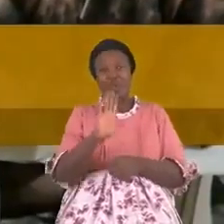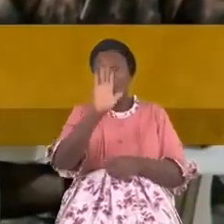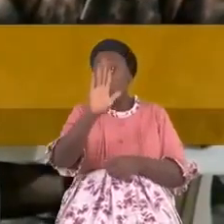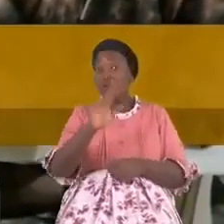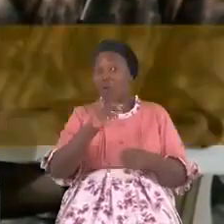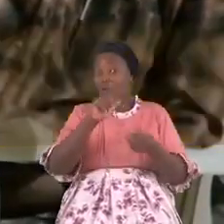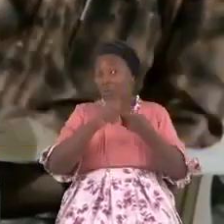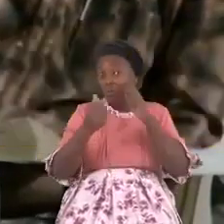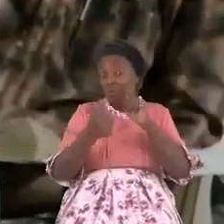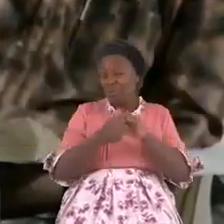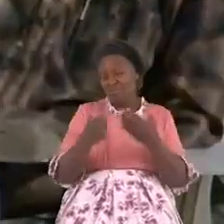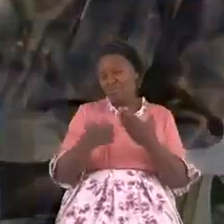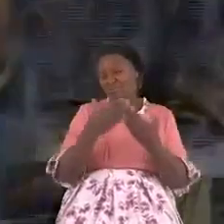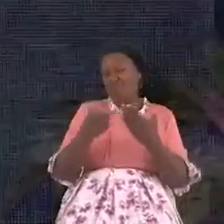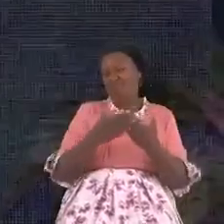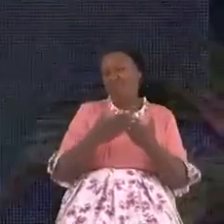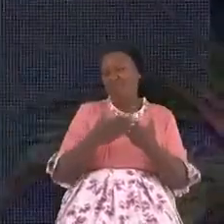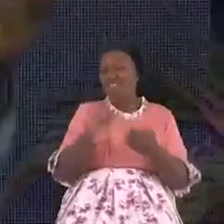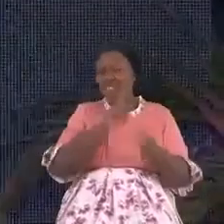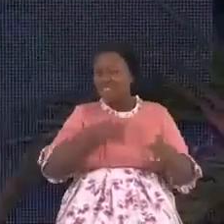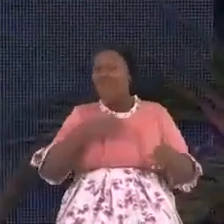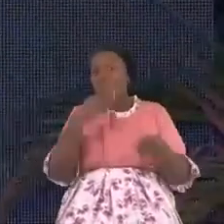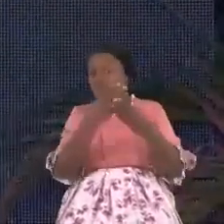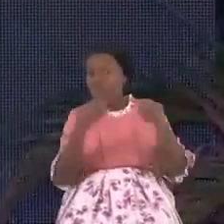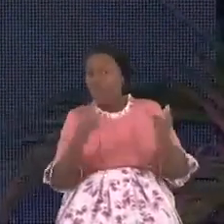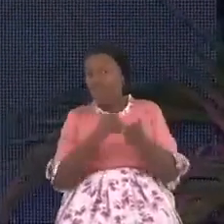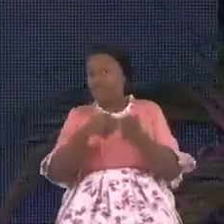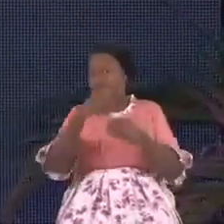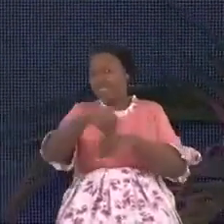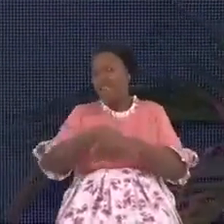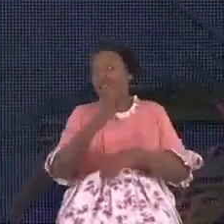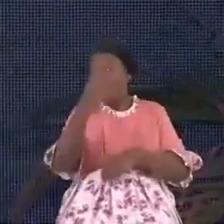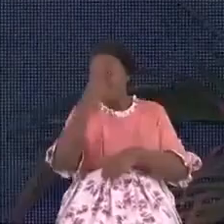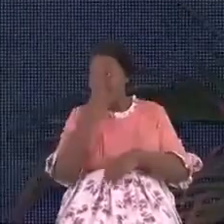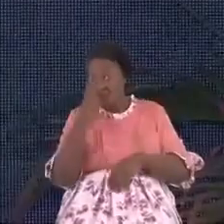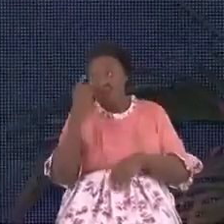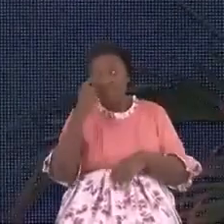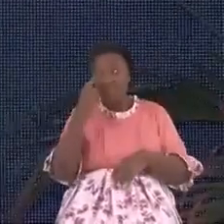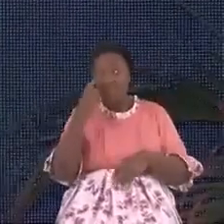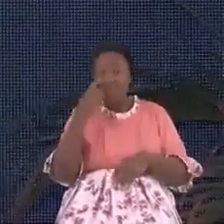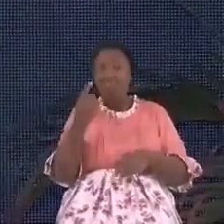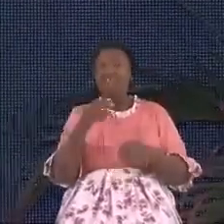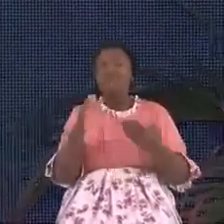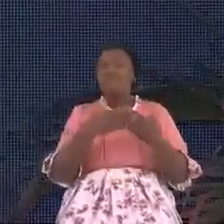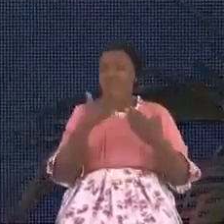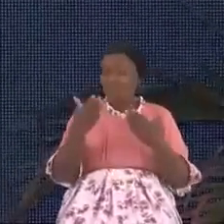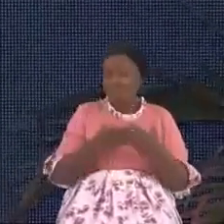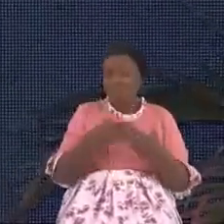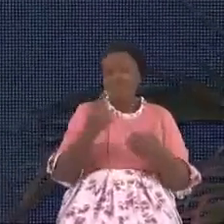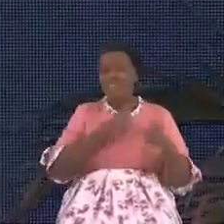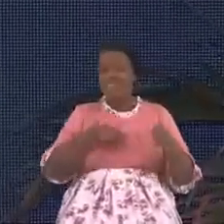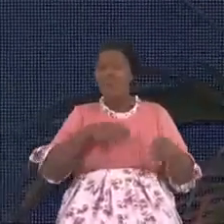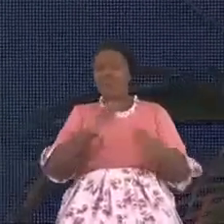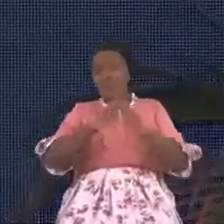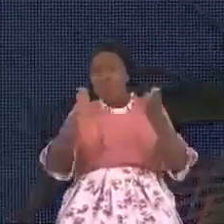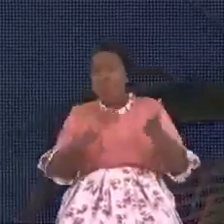na-agabiga, Chineke ga-eweta ogbugbo nye ya. Anya kpụrụ ìsì, Onyenwe anyị ga-emeghe ya n'abalị a.